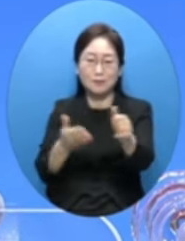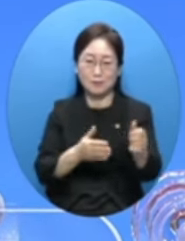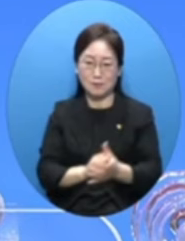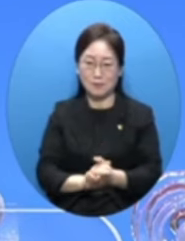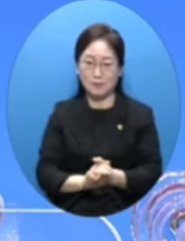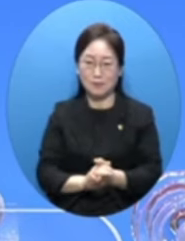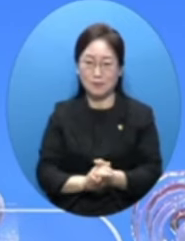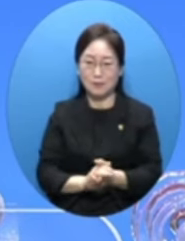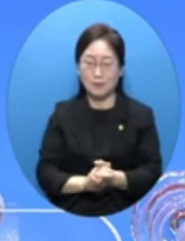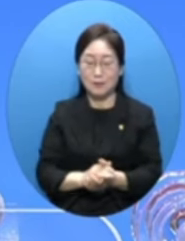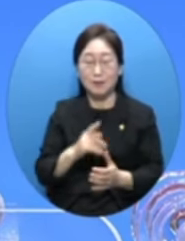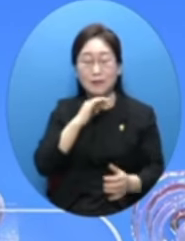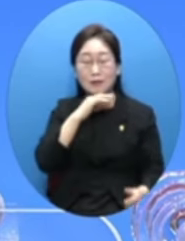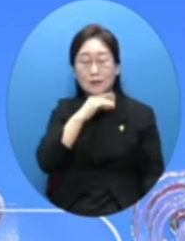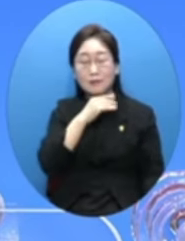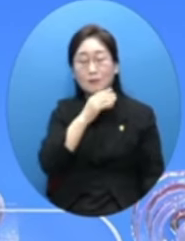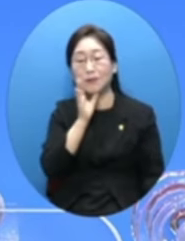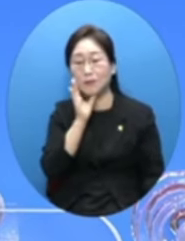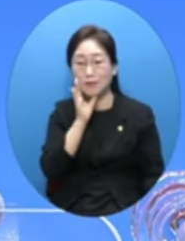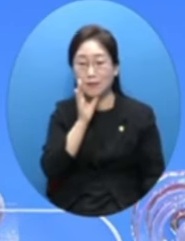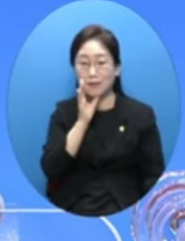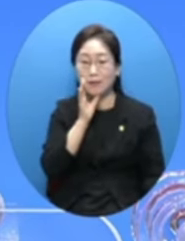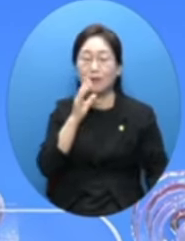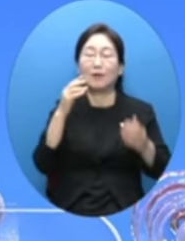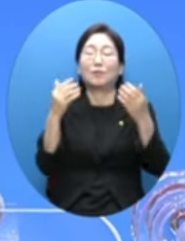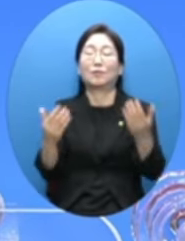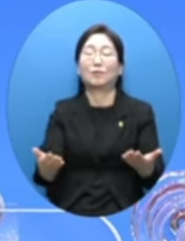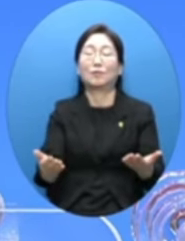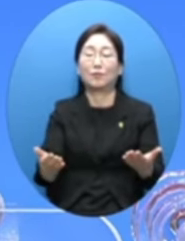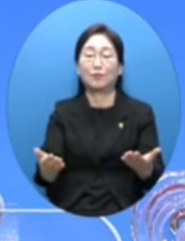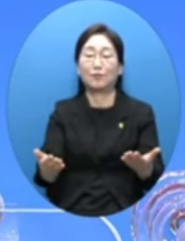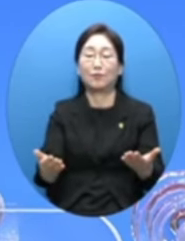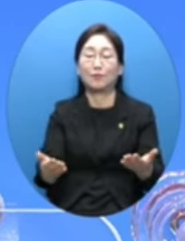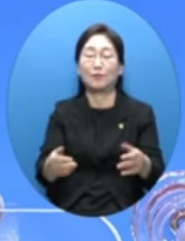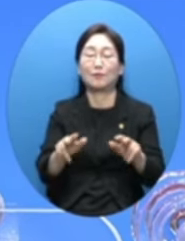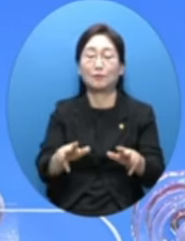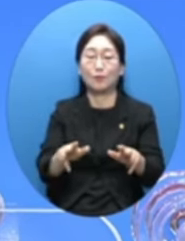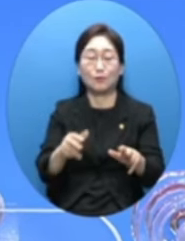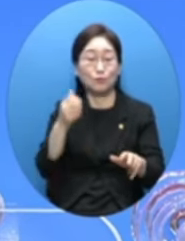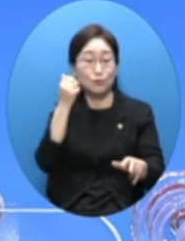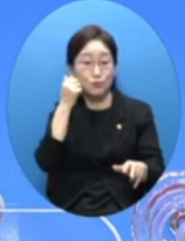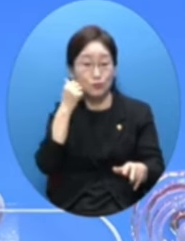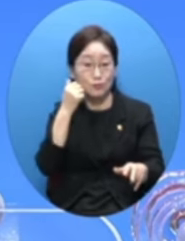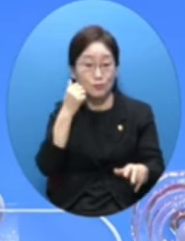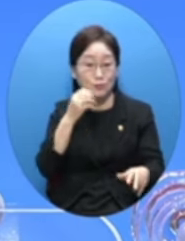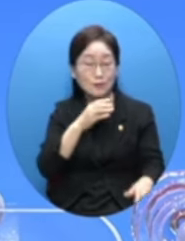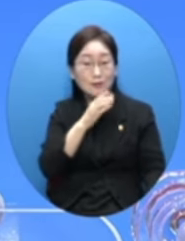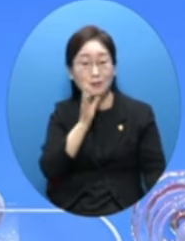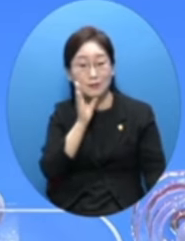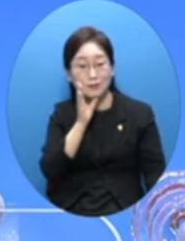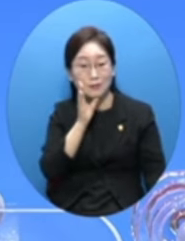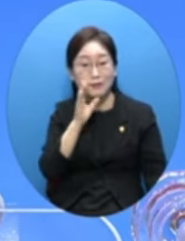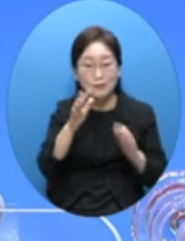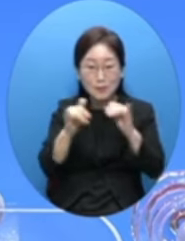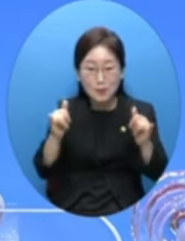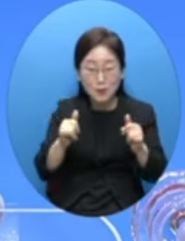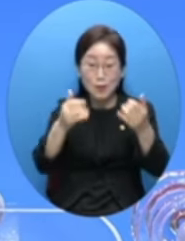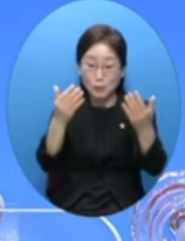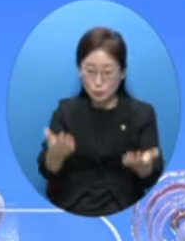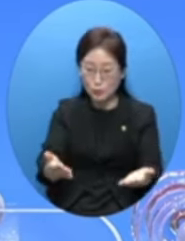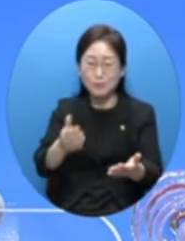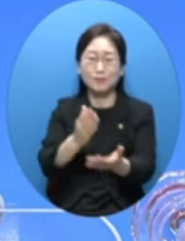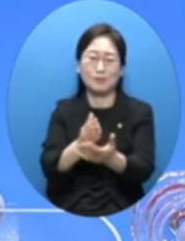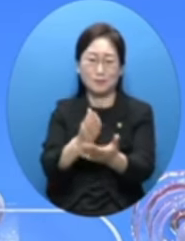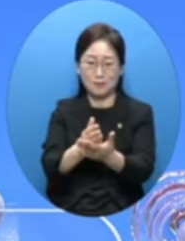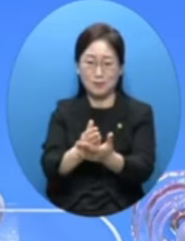이 나이가 많아서 모든 일을 손 놓고 계시고 이제는 쉬고 계신 어르신들은 쉬는 것이 아니라